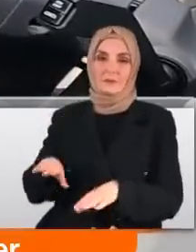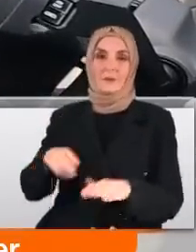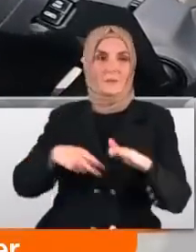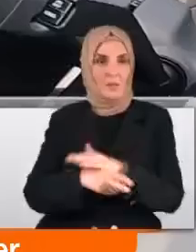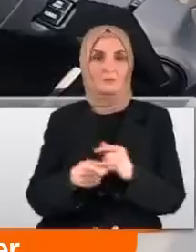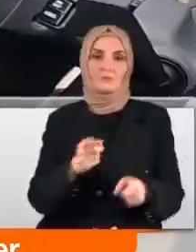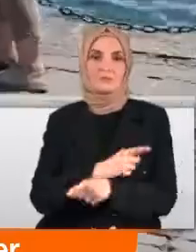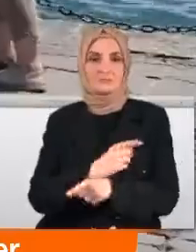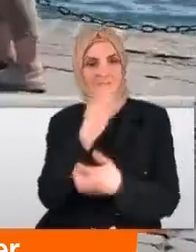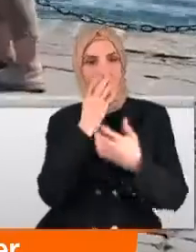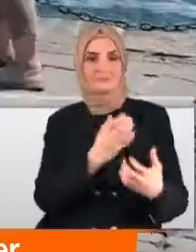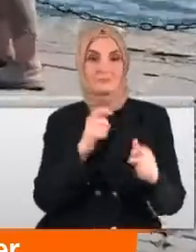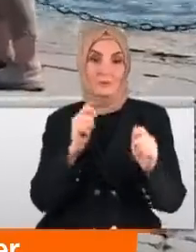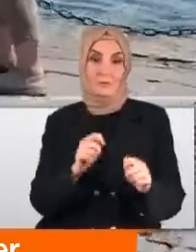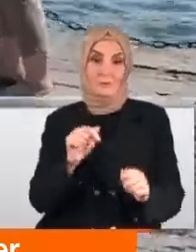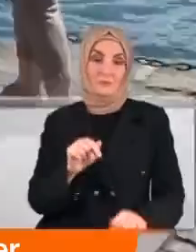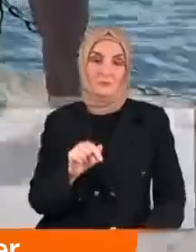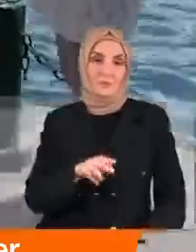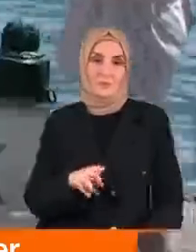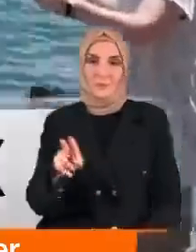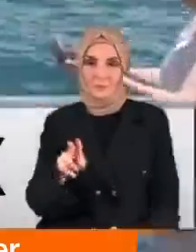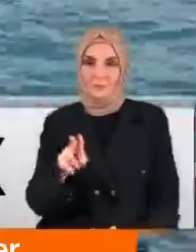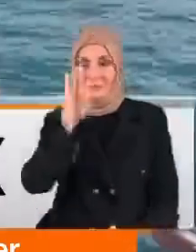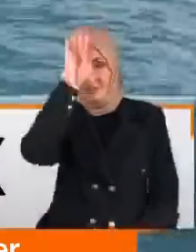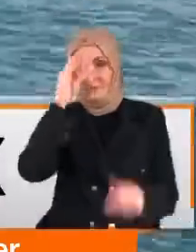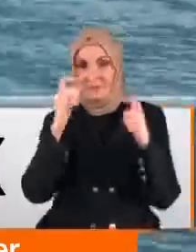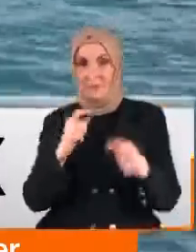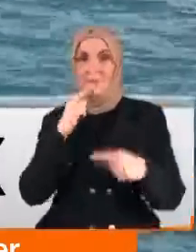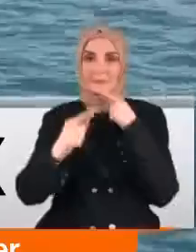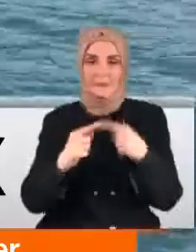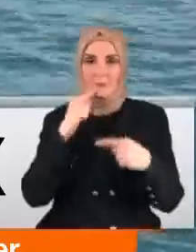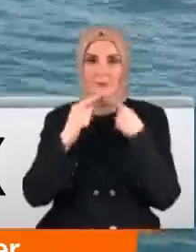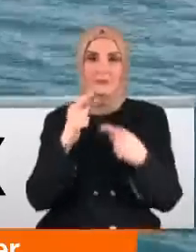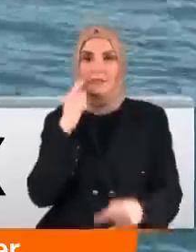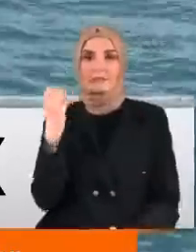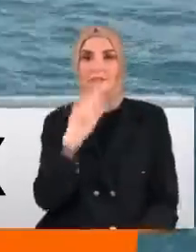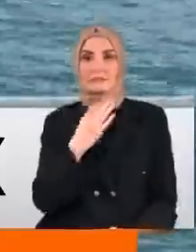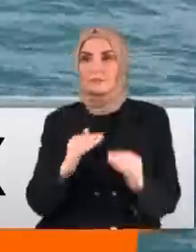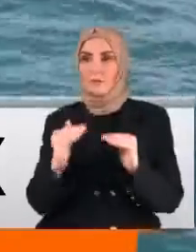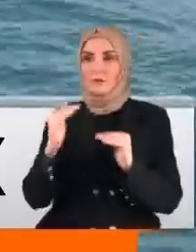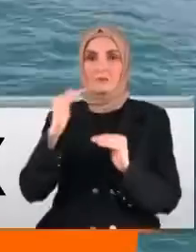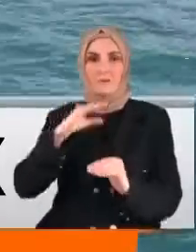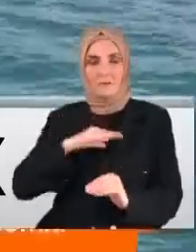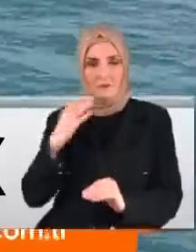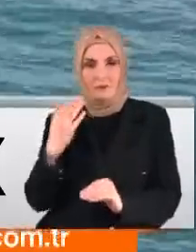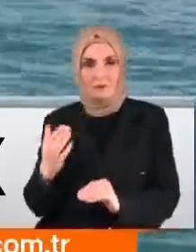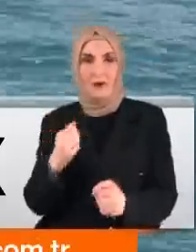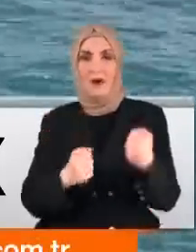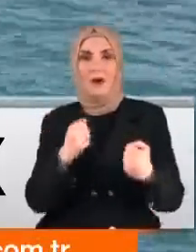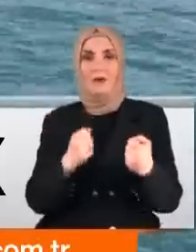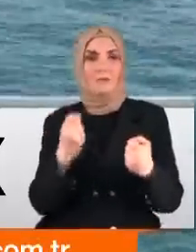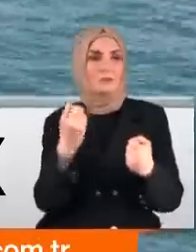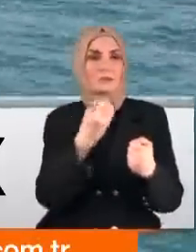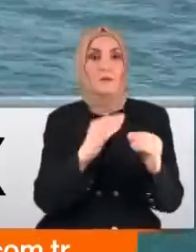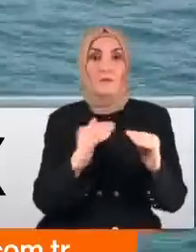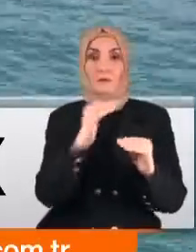alternatif olacak burası. İstanbul'da her geçen yıl hem kişi sayısı hem de araç sayısı artıyor. Hal böyle olunca ulaşımda alternatif